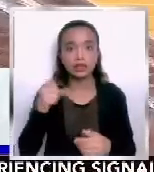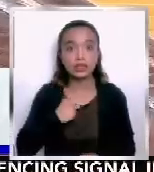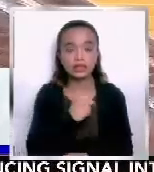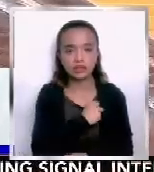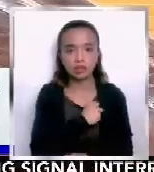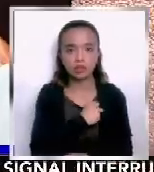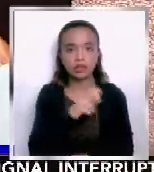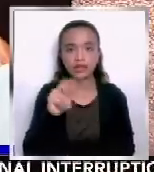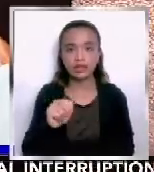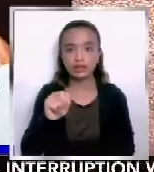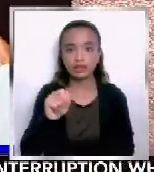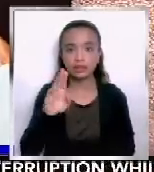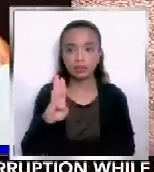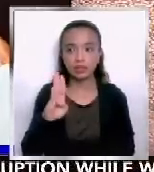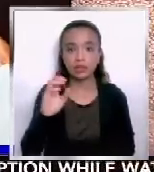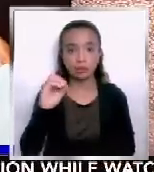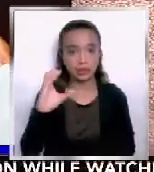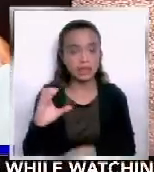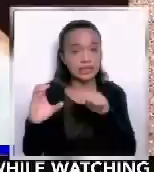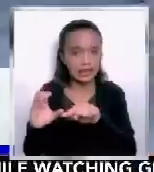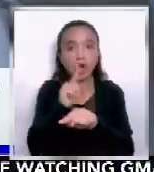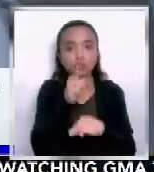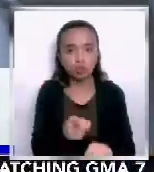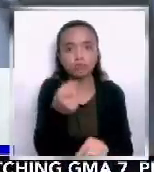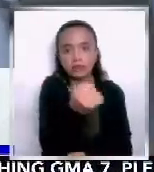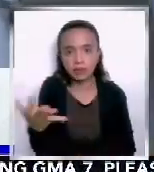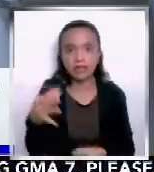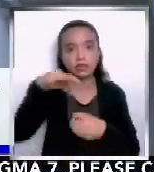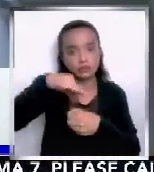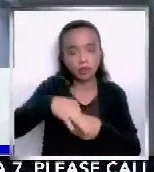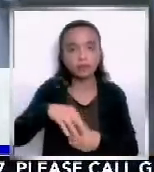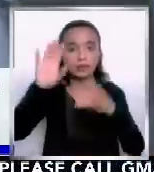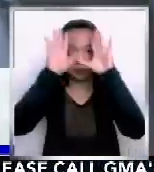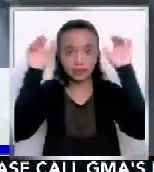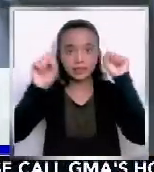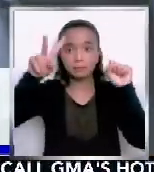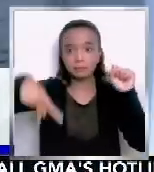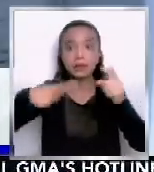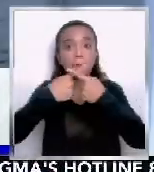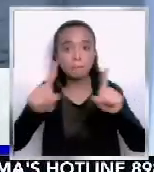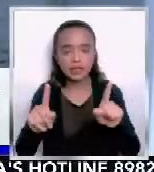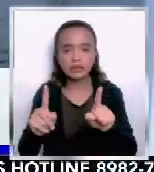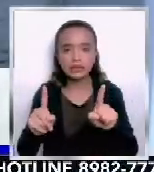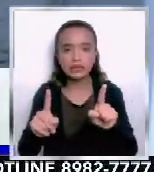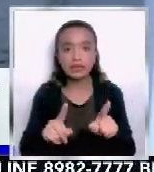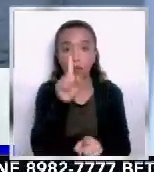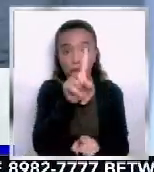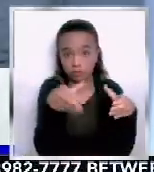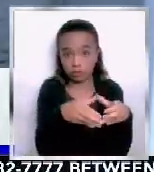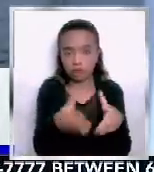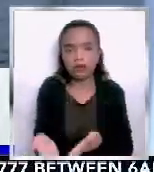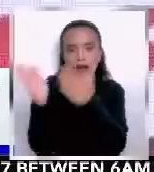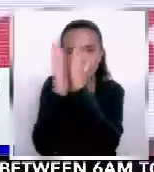na magbibilang ng boto sa pagka-presidente at vice-presidente. Pero humihingi ng temporary restraining order ang isang grupo ng petitioners